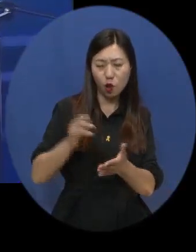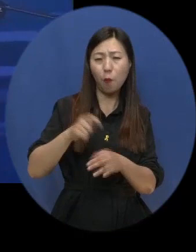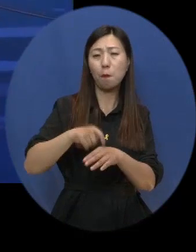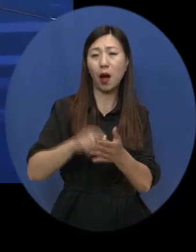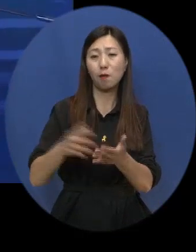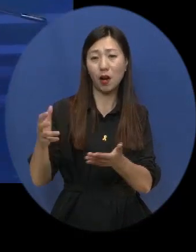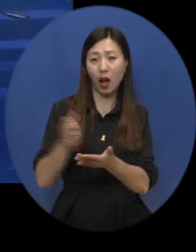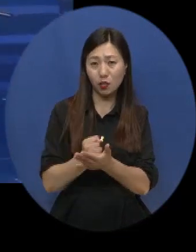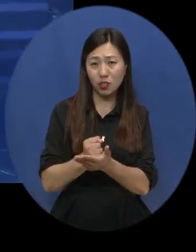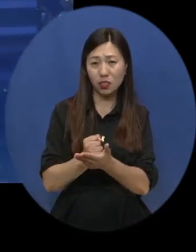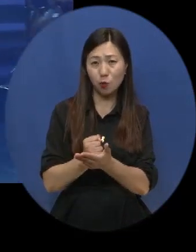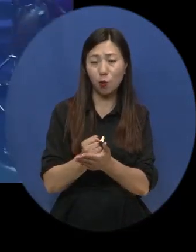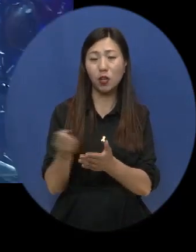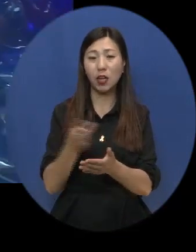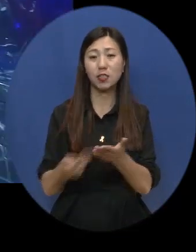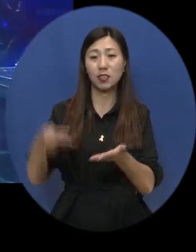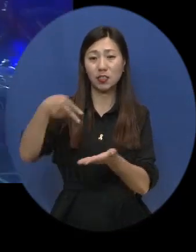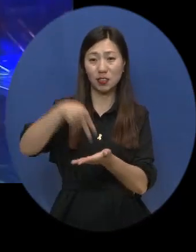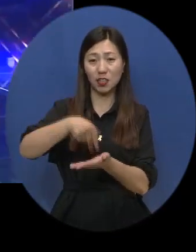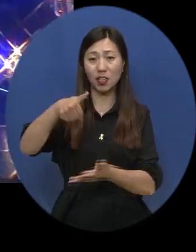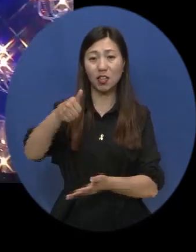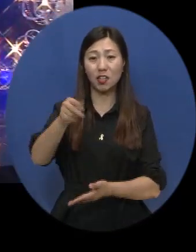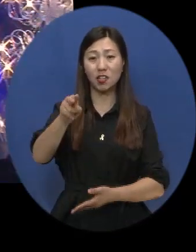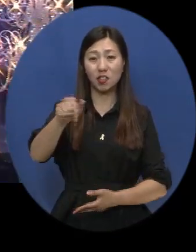그를 기적이라 부릅니다.